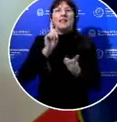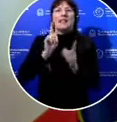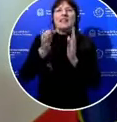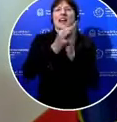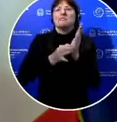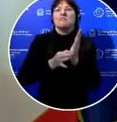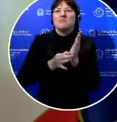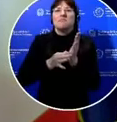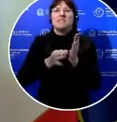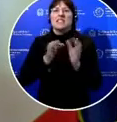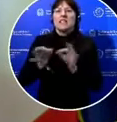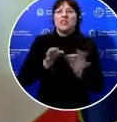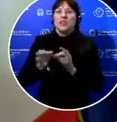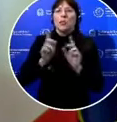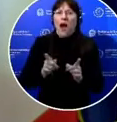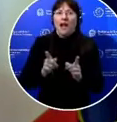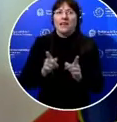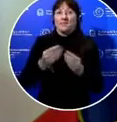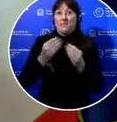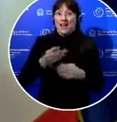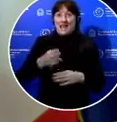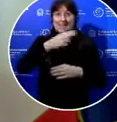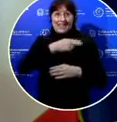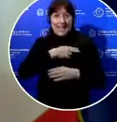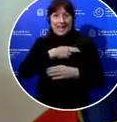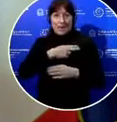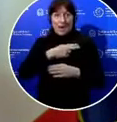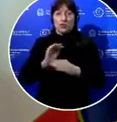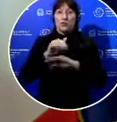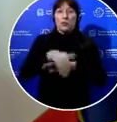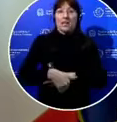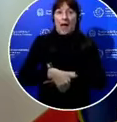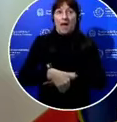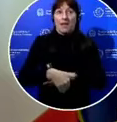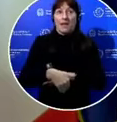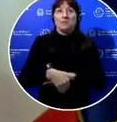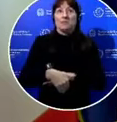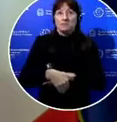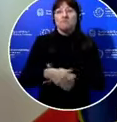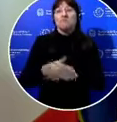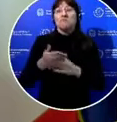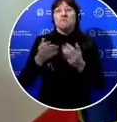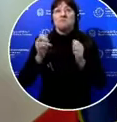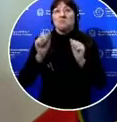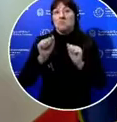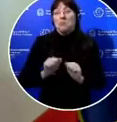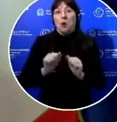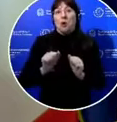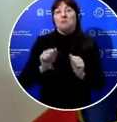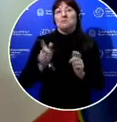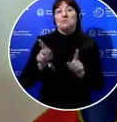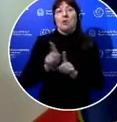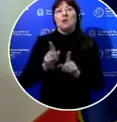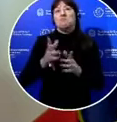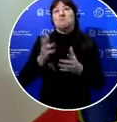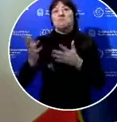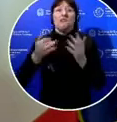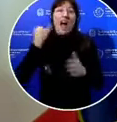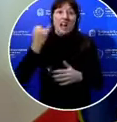Perché andare oltre lo stigma può sembrare quasi un dato su quale si può